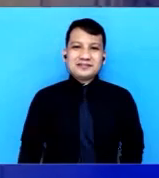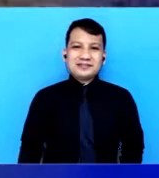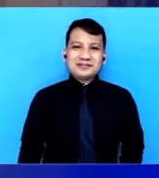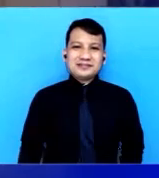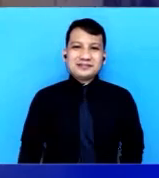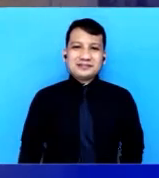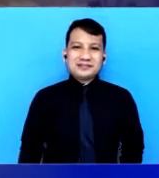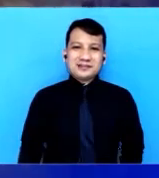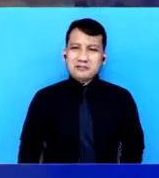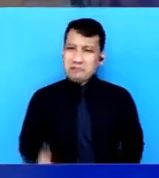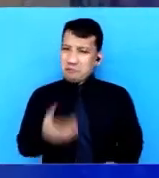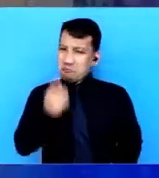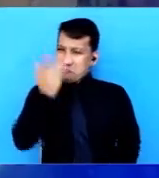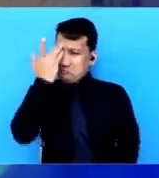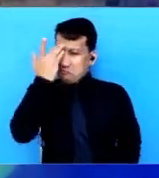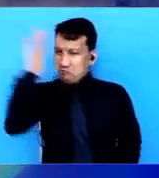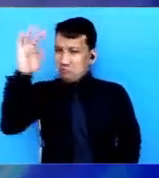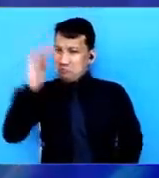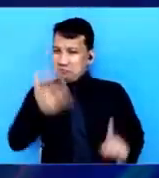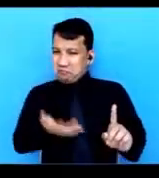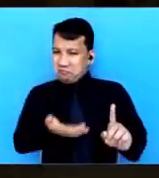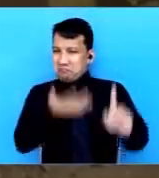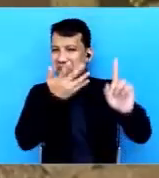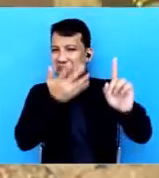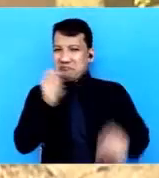Ang galing, di ba?